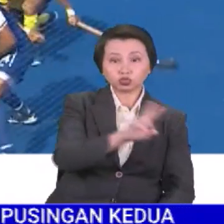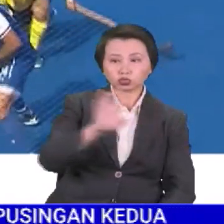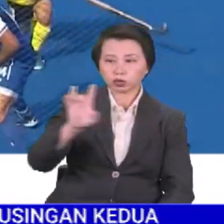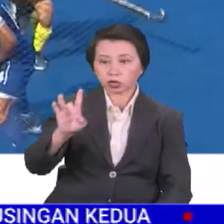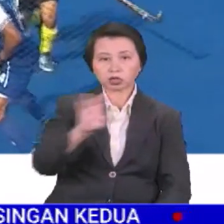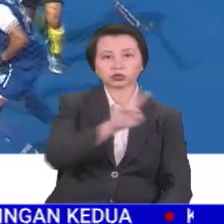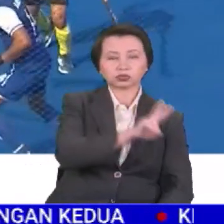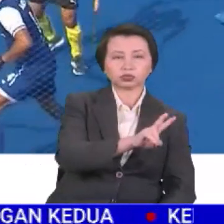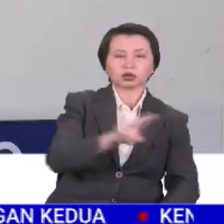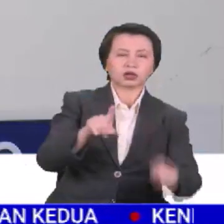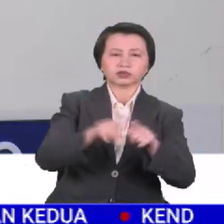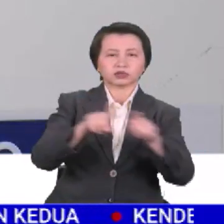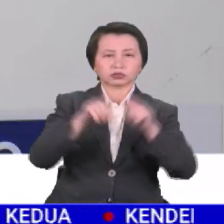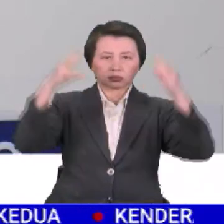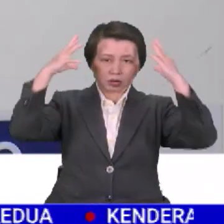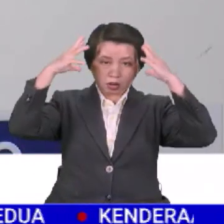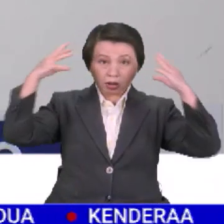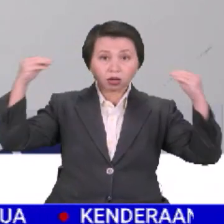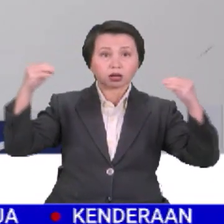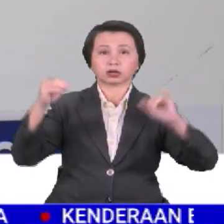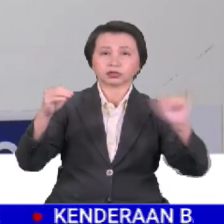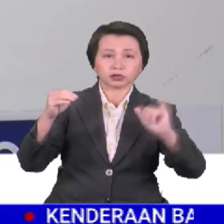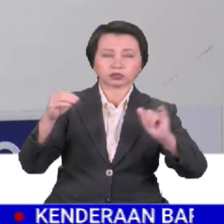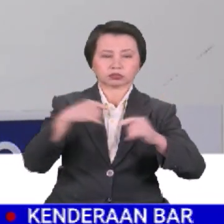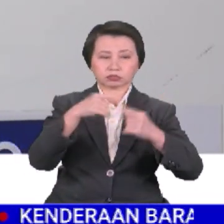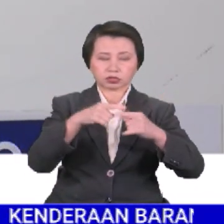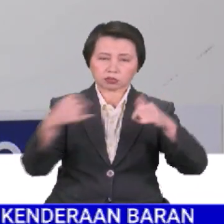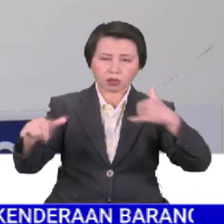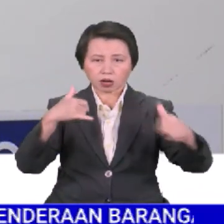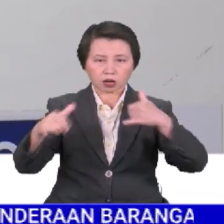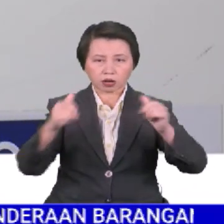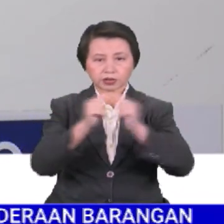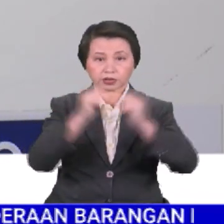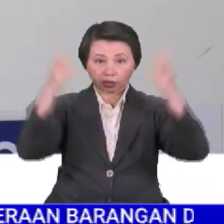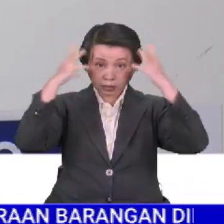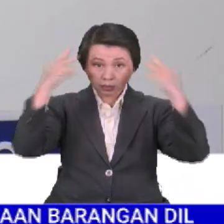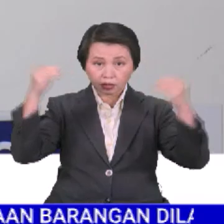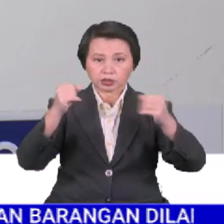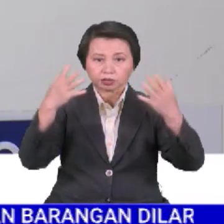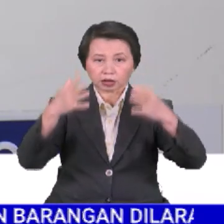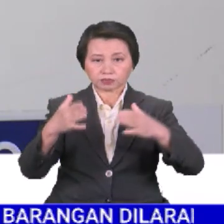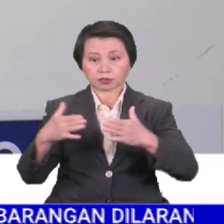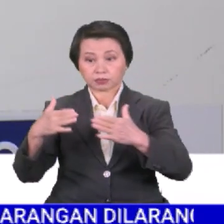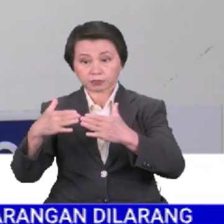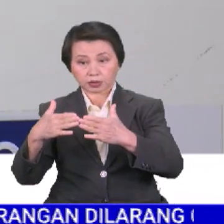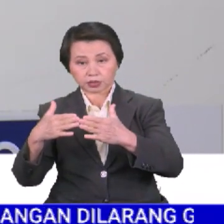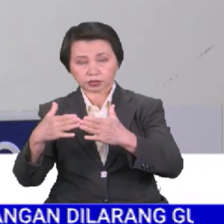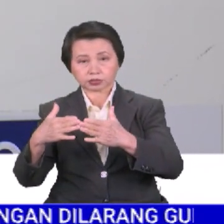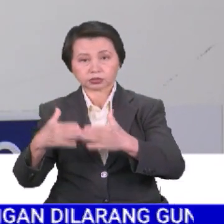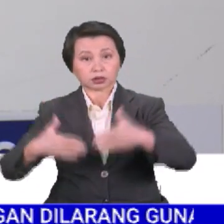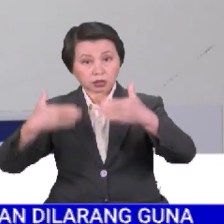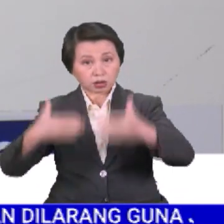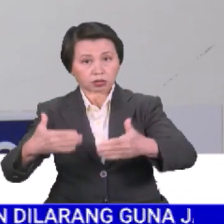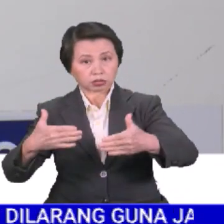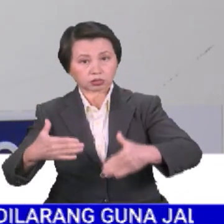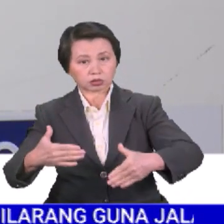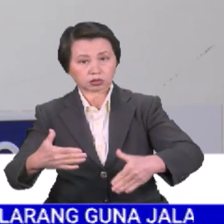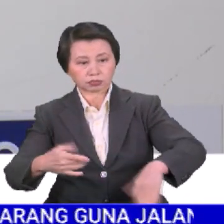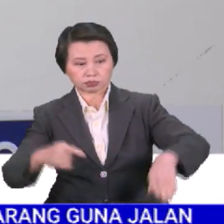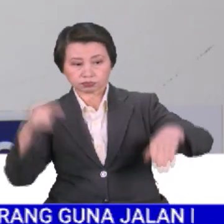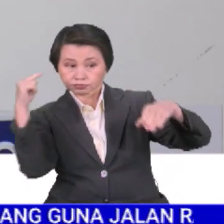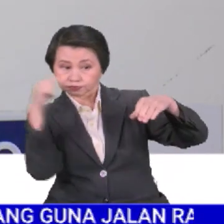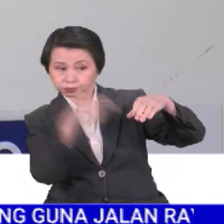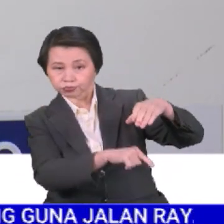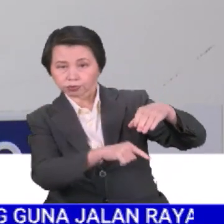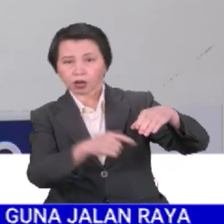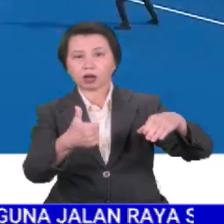dengan Holland juga. Dengan Holland pun, bila kita bermain, kita telah dapat beberapa penalti corner. So if we actually put the goal, balls